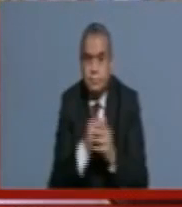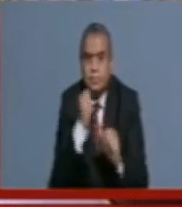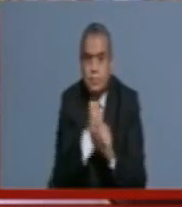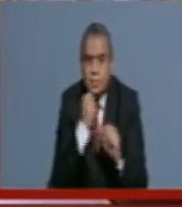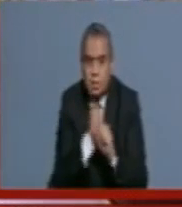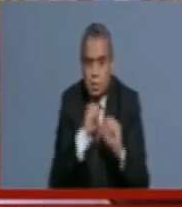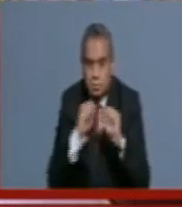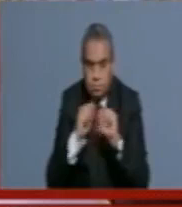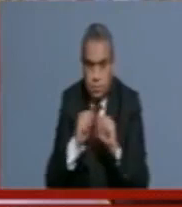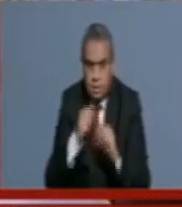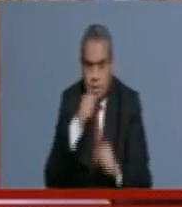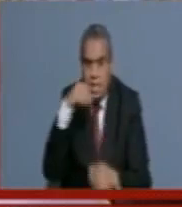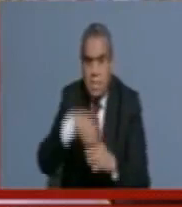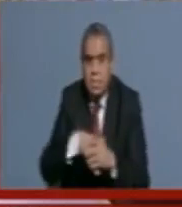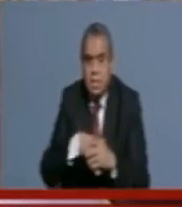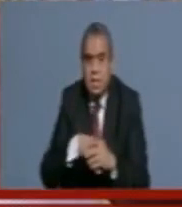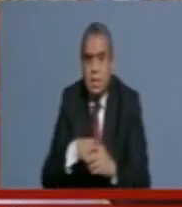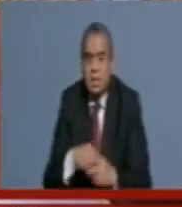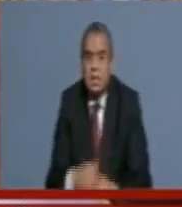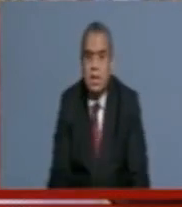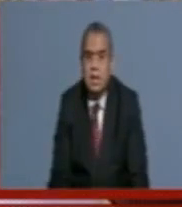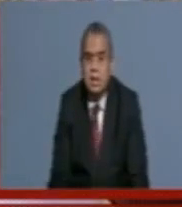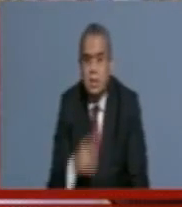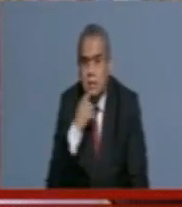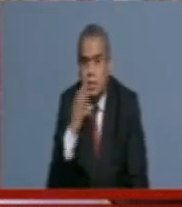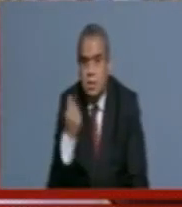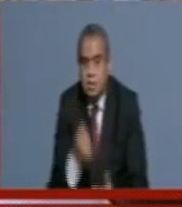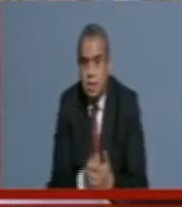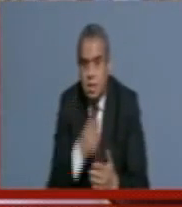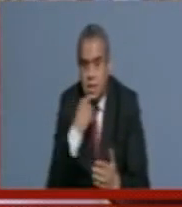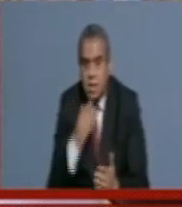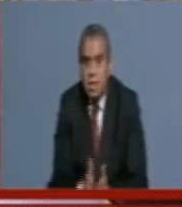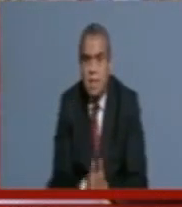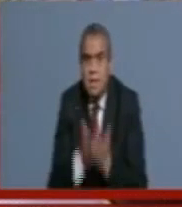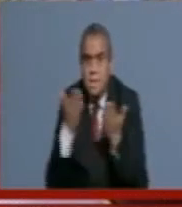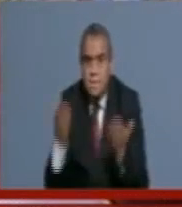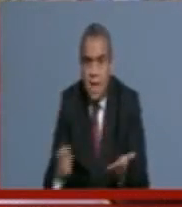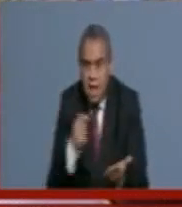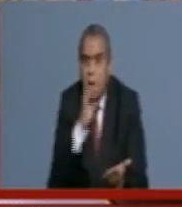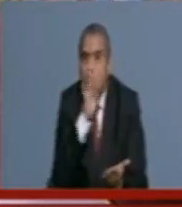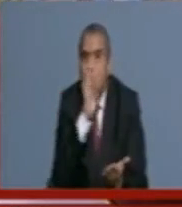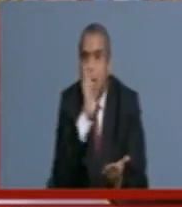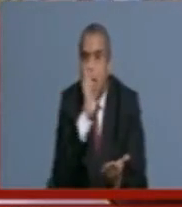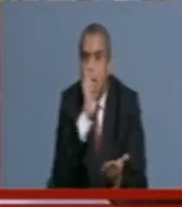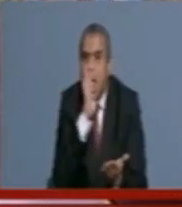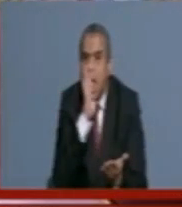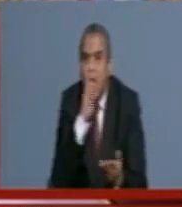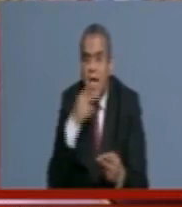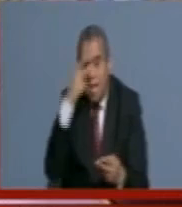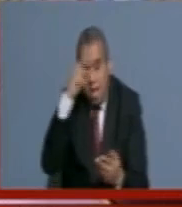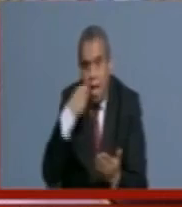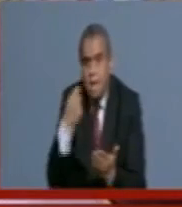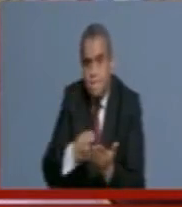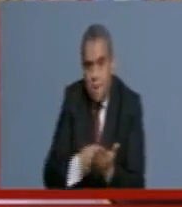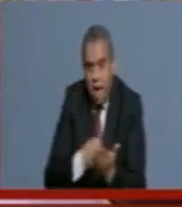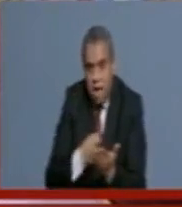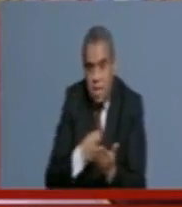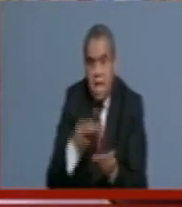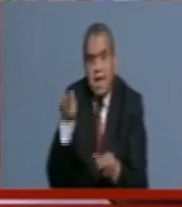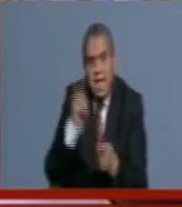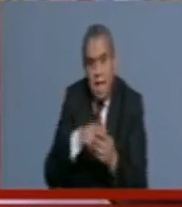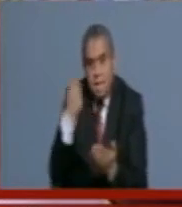العملية الانتخابية، لا هو ألا وهي محضر فتح اللجان، ومحضر الغالق،